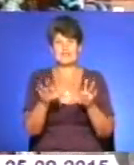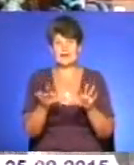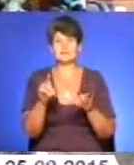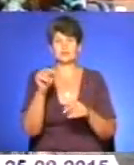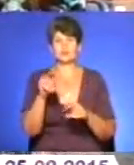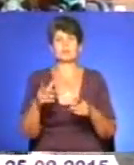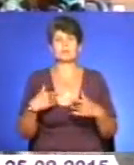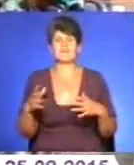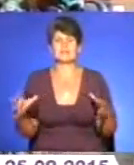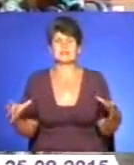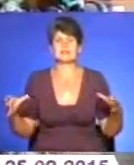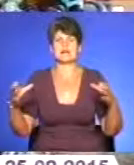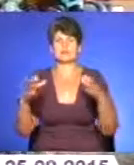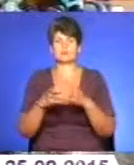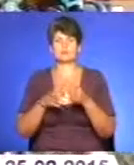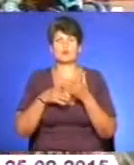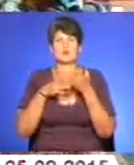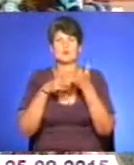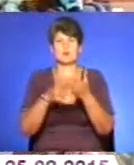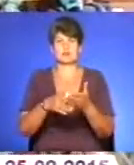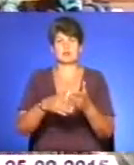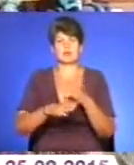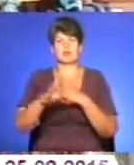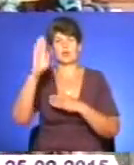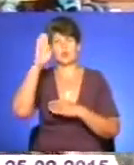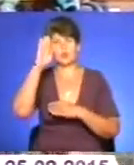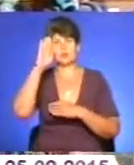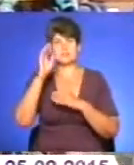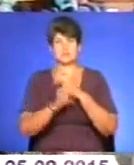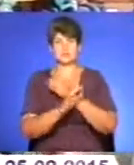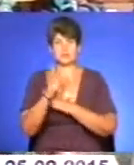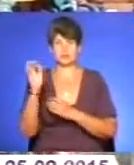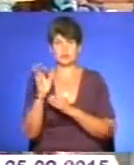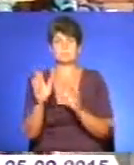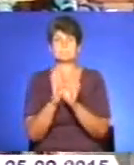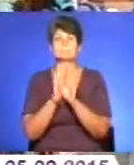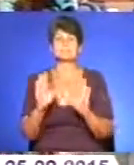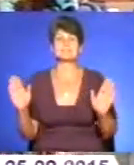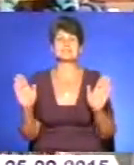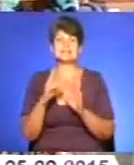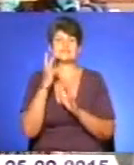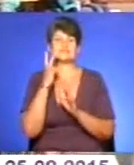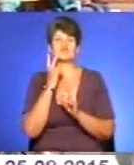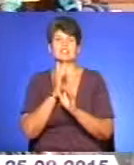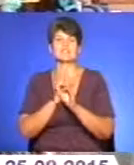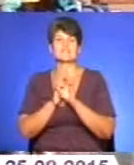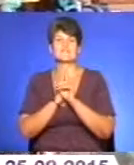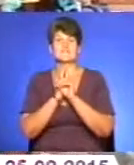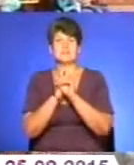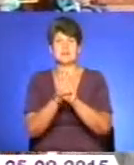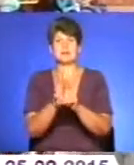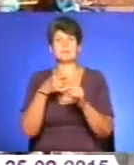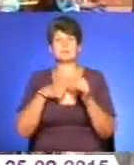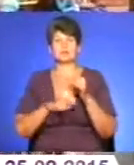всі разом, всі гуртом допомагали хлопцям на Сході. Звичайно, пісня, вона завжди веде, ми з піснею